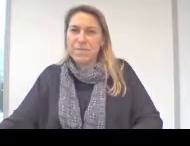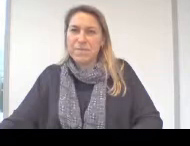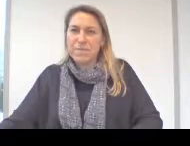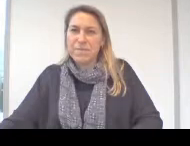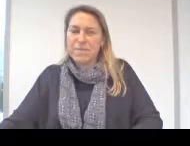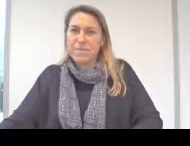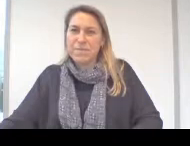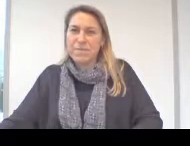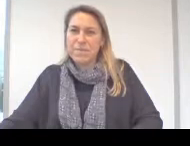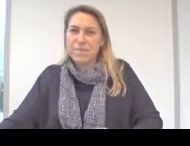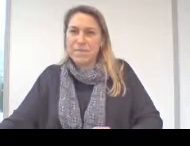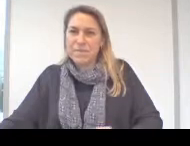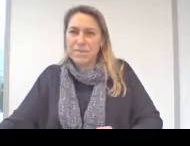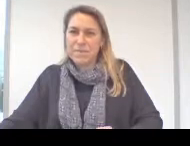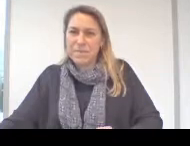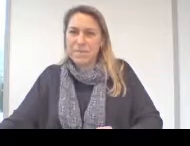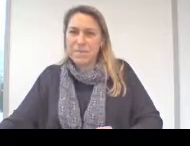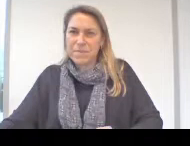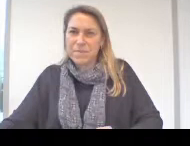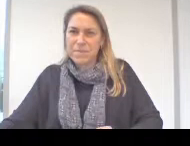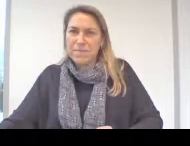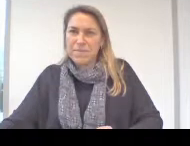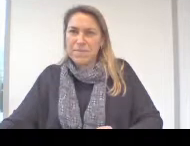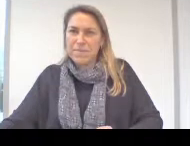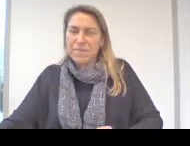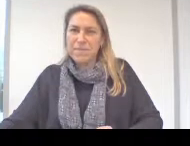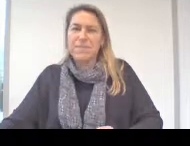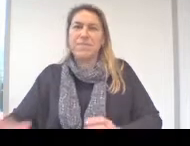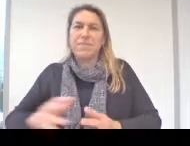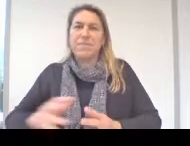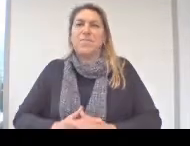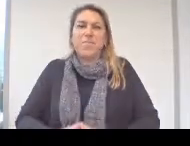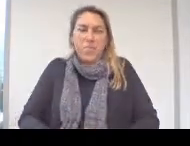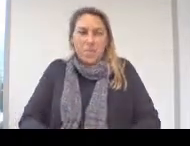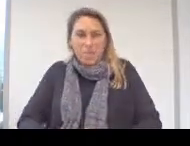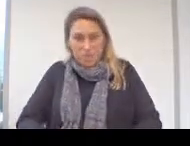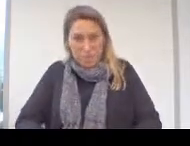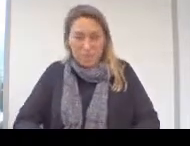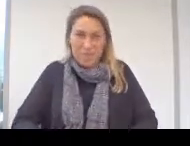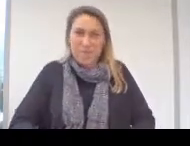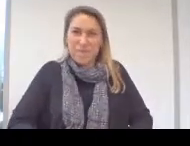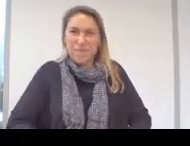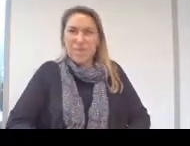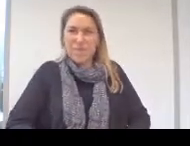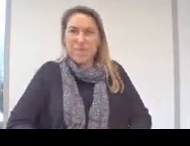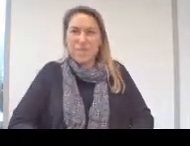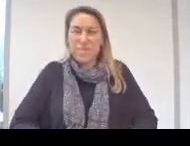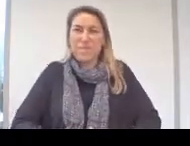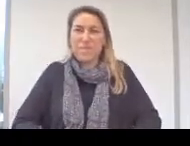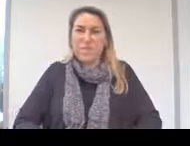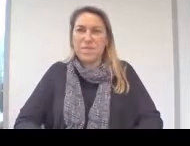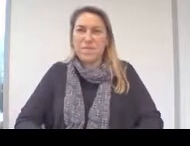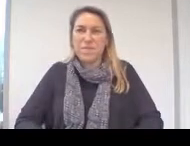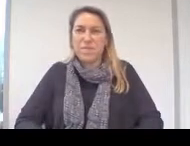de sécurité à garantir. Mais forcément, ça change le métier, ça va changer les exigences, et du coup, ça va